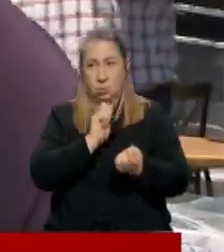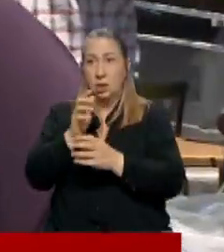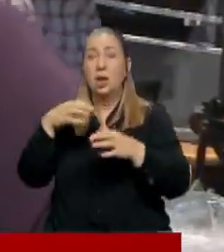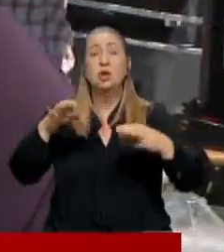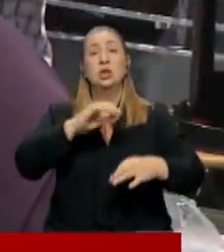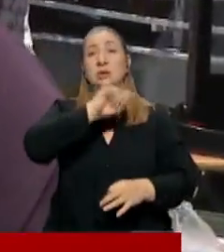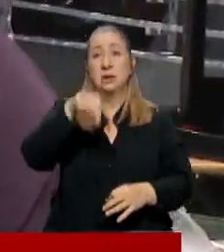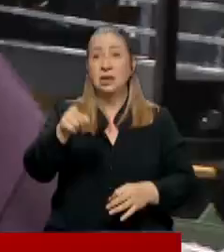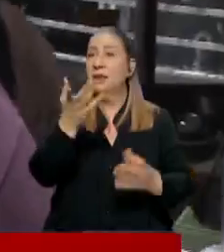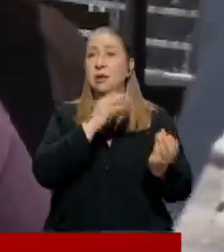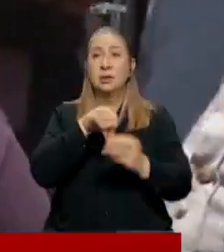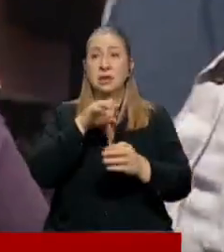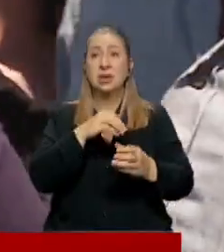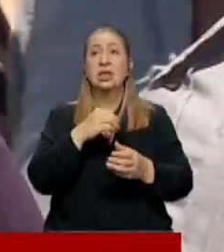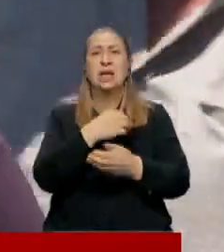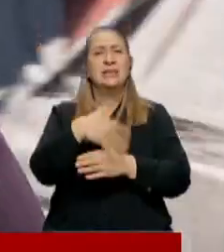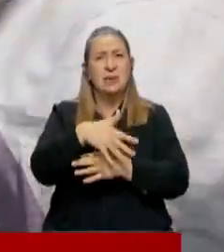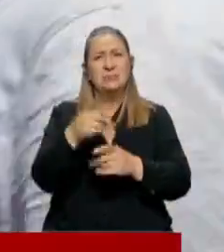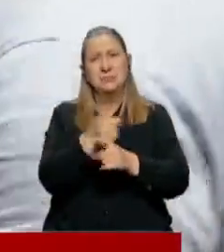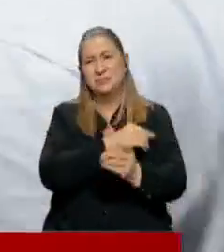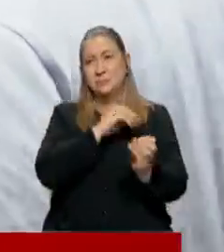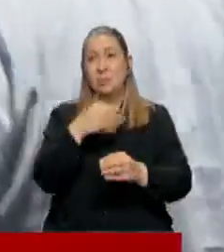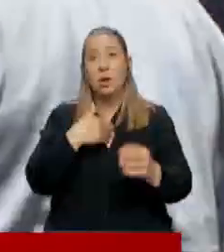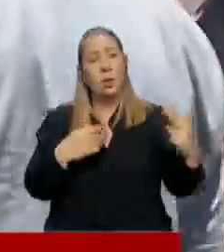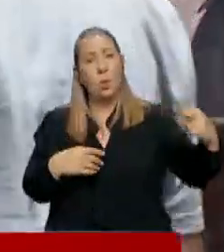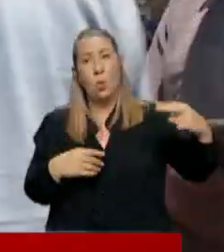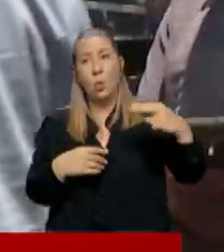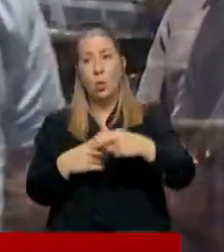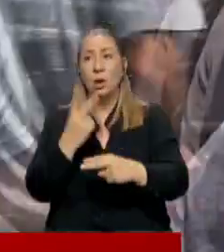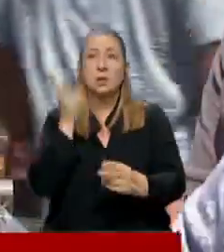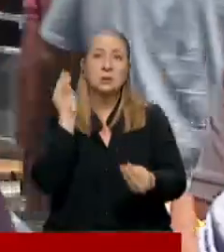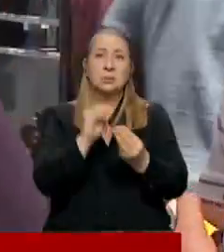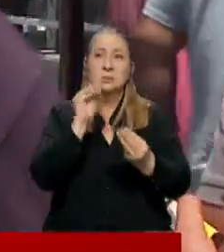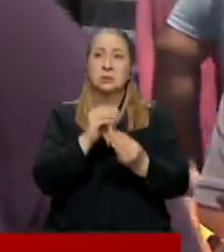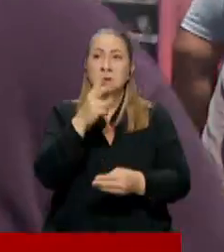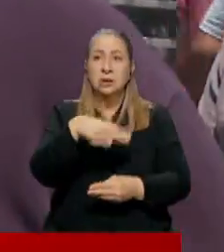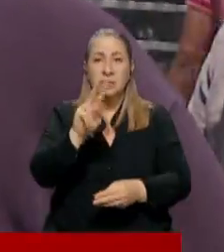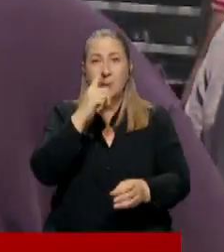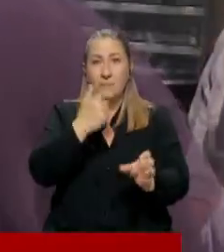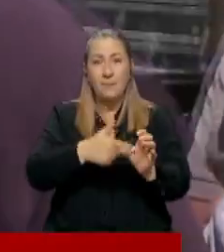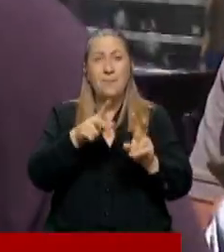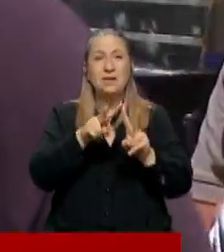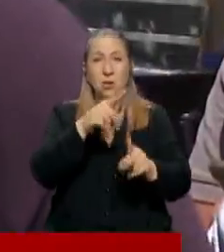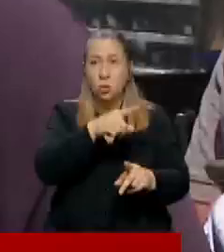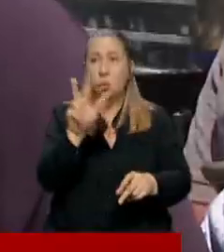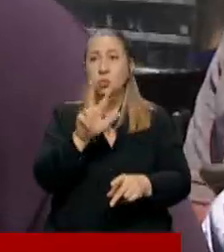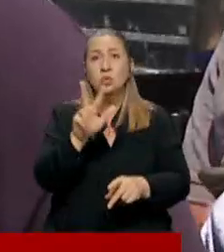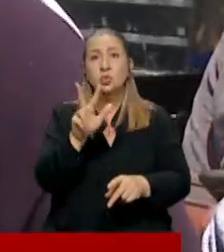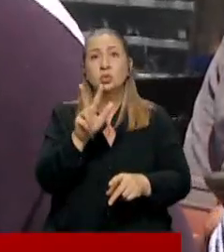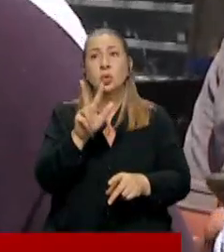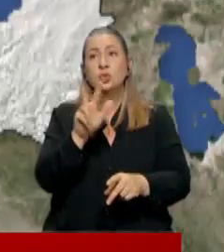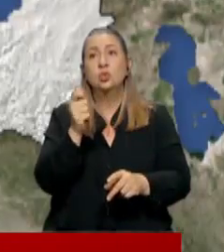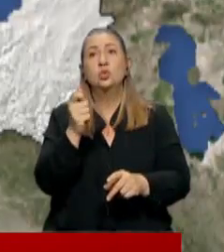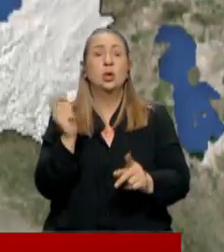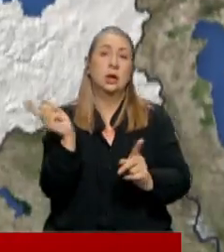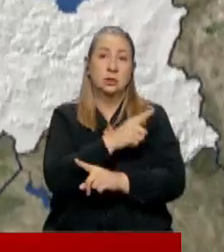geldiniz? Eskişehir'den geldim. Ne getiriyorsunuz Eskişehir'e? Yeşillik getirdik. Ben yoldan gelesi iki sefer zam geldi. 27 liralık mazotla geldik. 30 liralık 30 kuruş mazotla